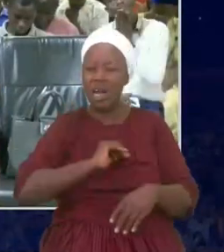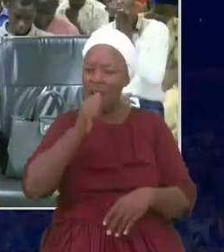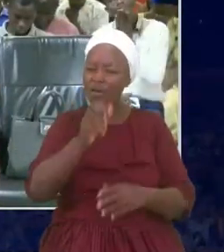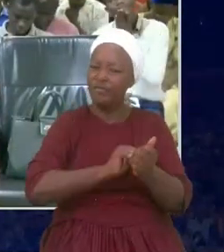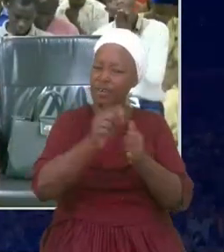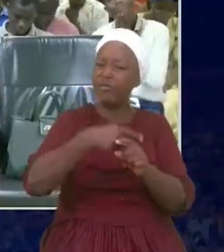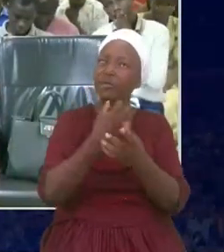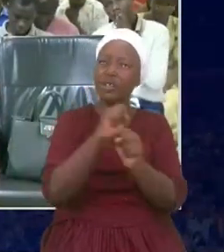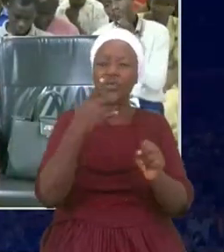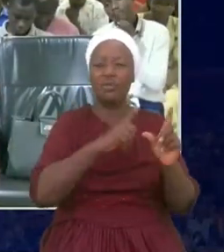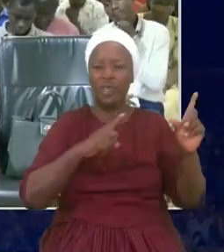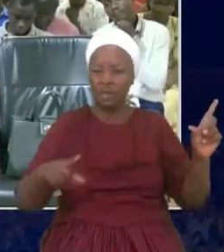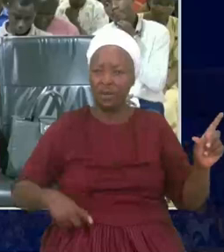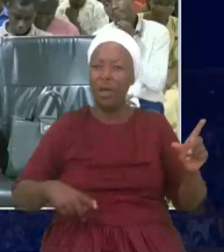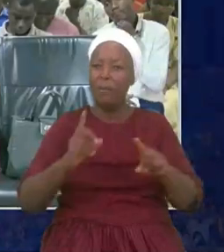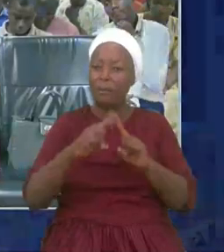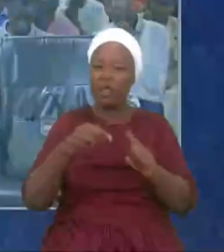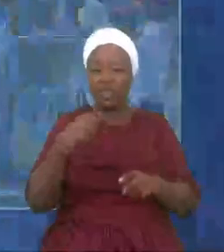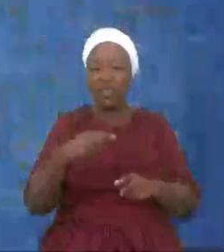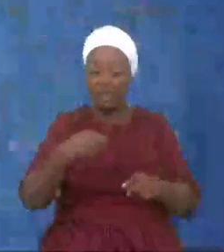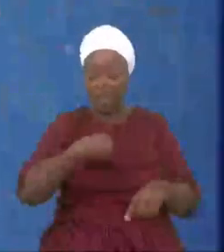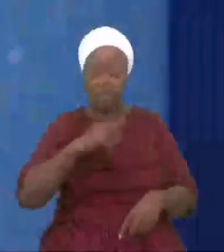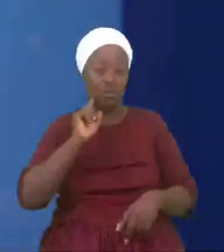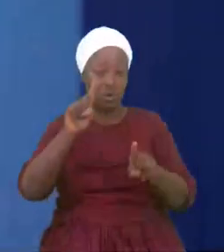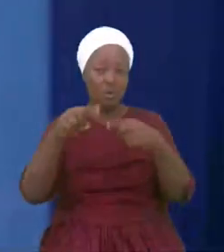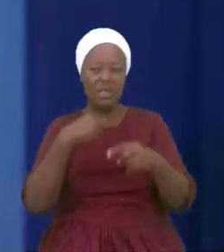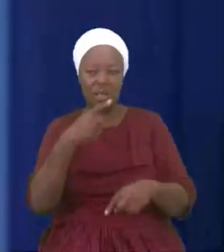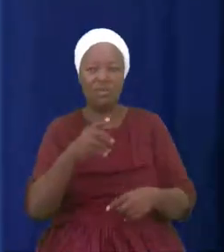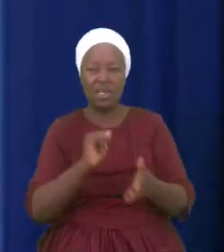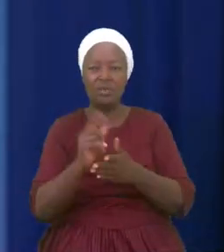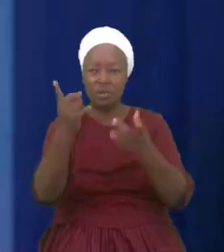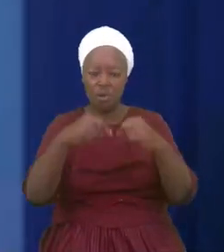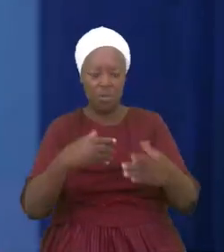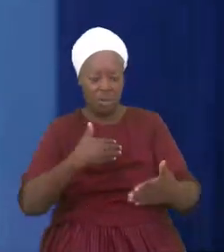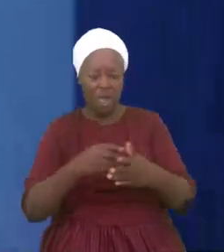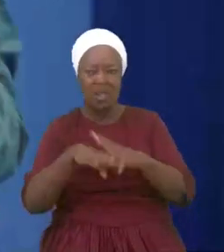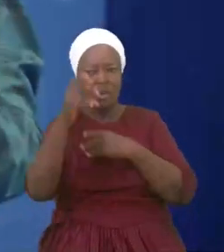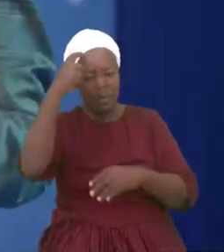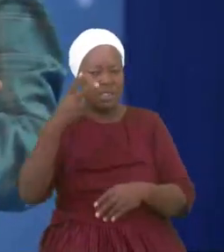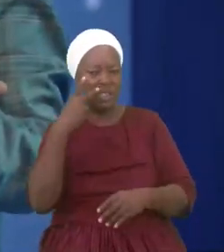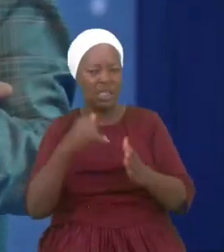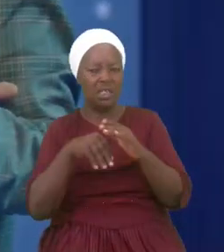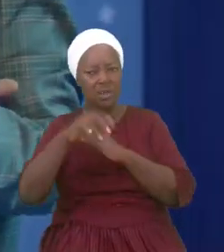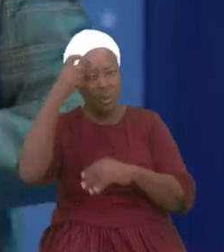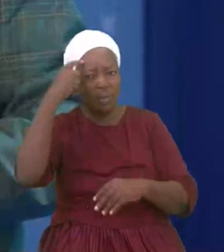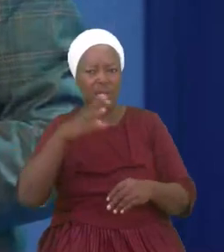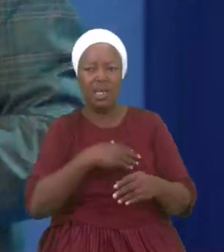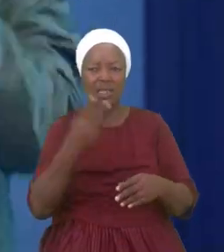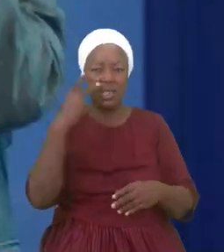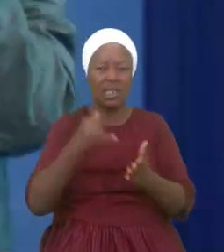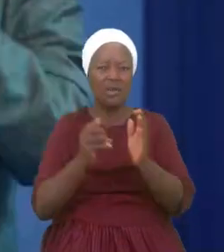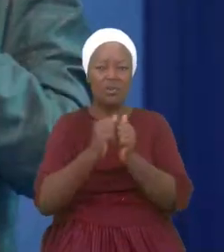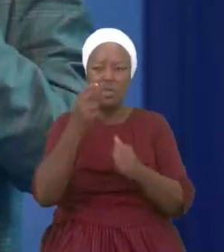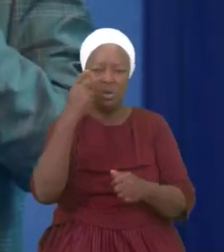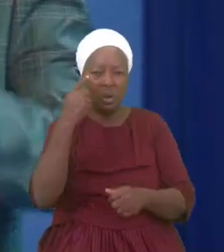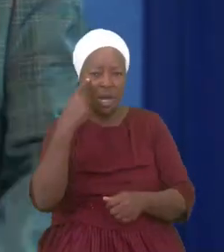très élevé est très loin très éloigné de la grâce de Dieu je suis loin du Salut du Seigneur mais il me dit de